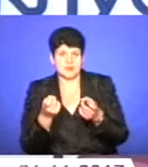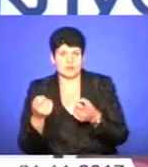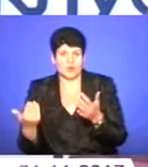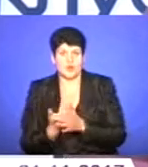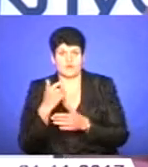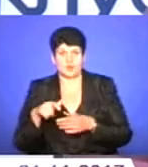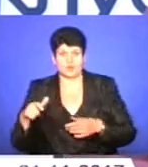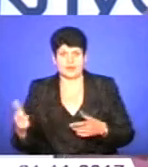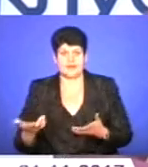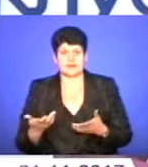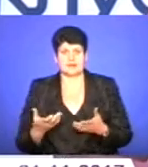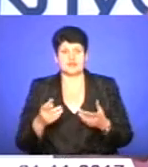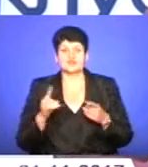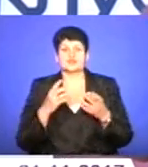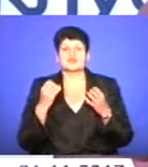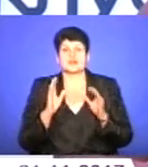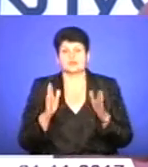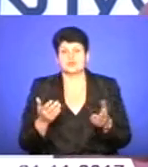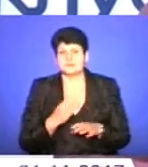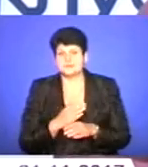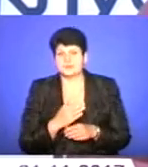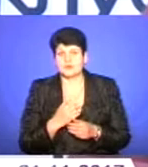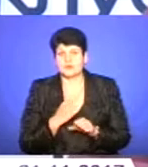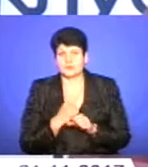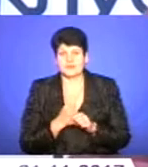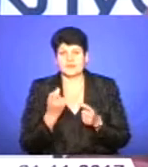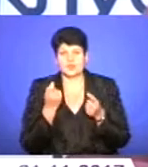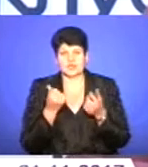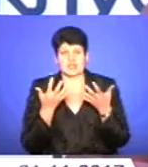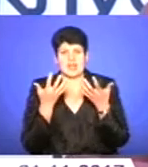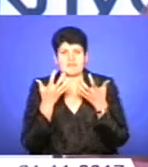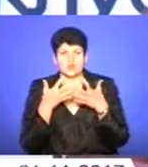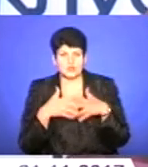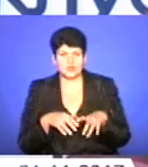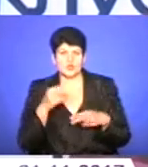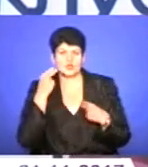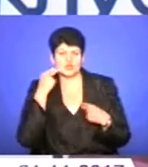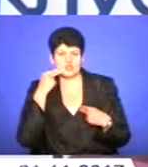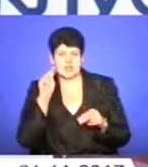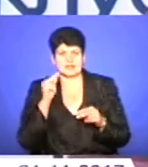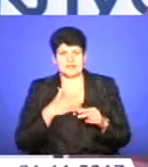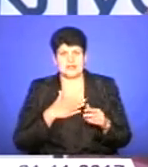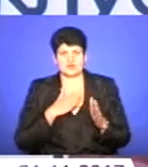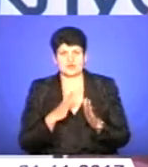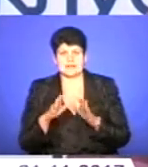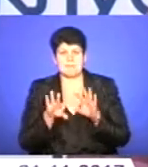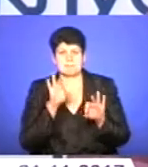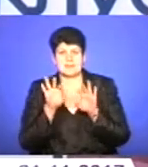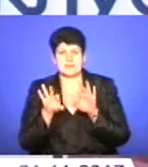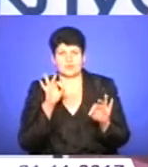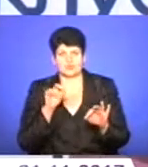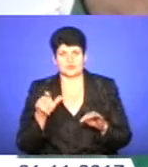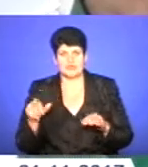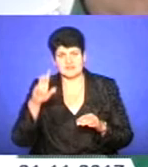конкурентноспроможних. Що ще буде давати портал? Він трішки автоматизує і усучаснить нашу систему підбору персоналу, власне, у